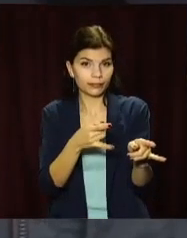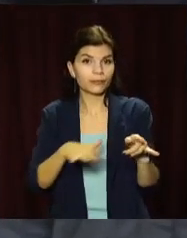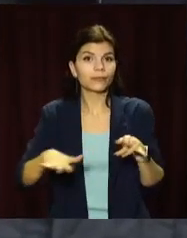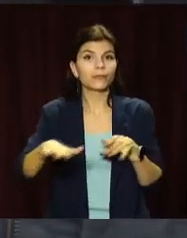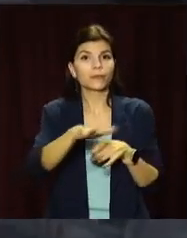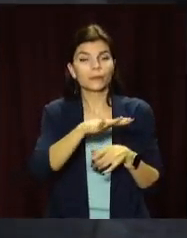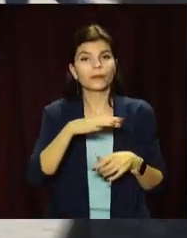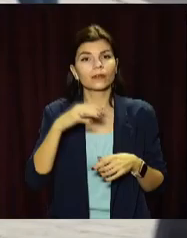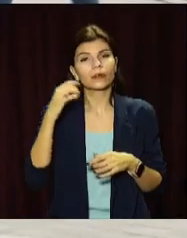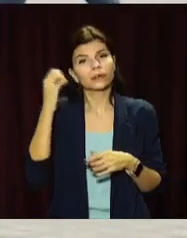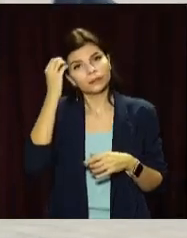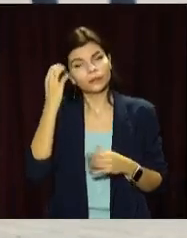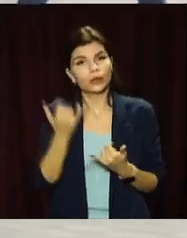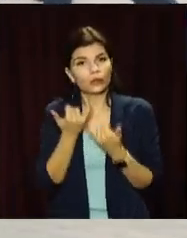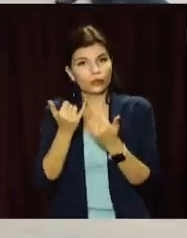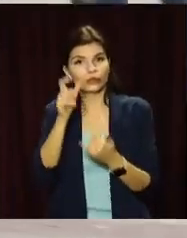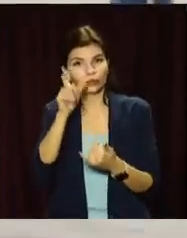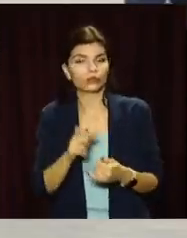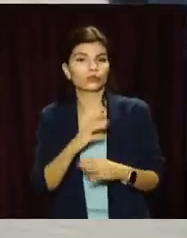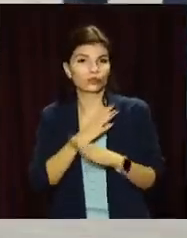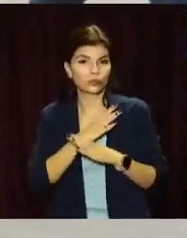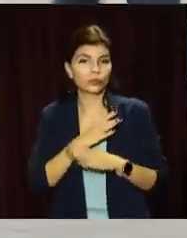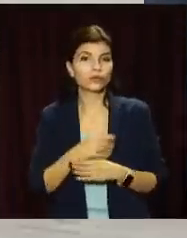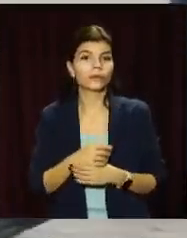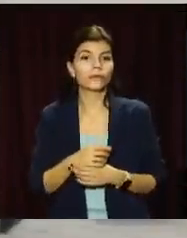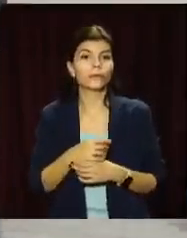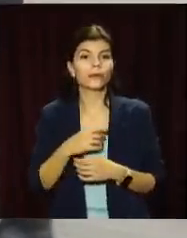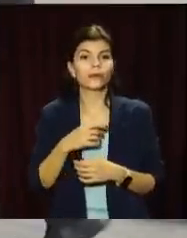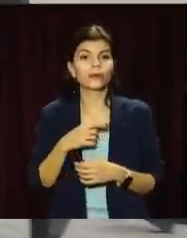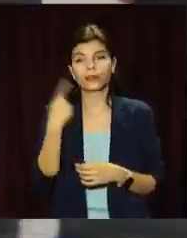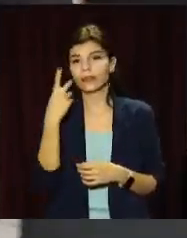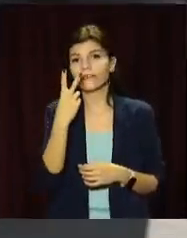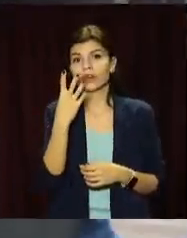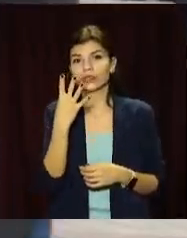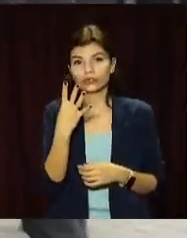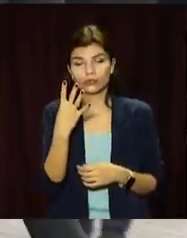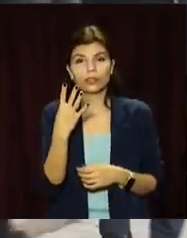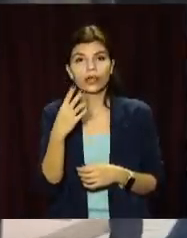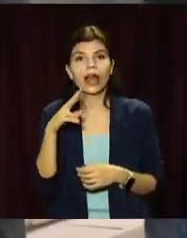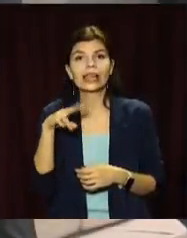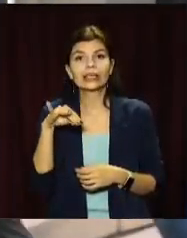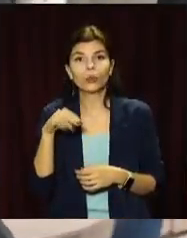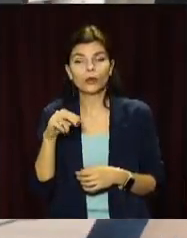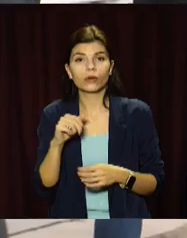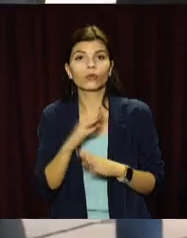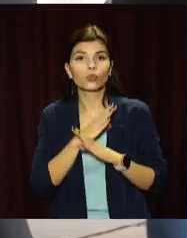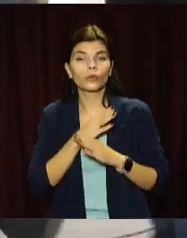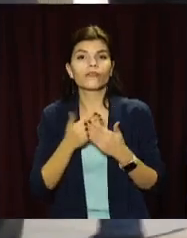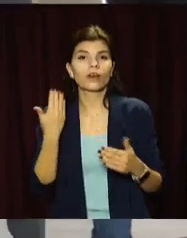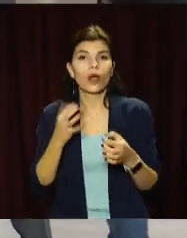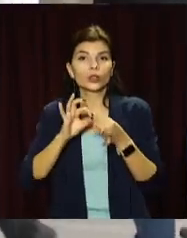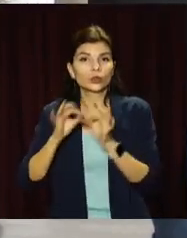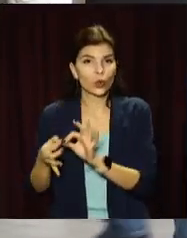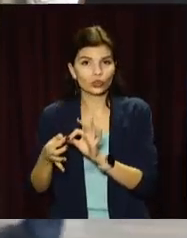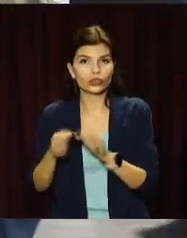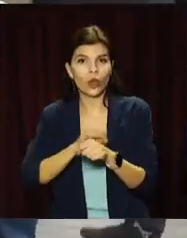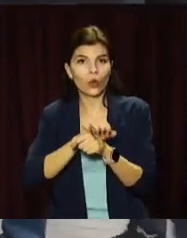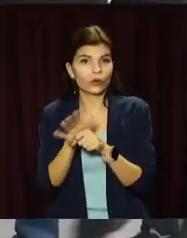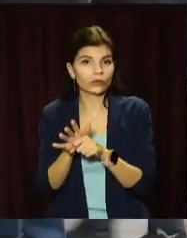панихіду зібралися сотні людей. Легендарний конструктор помер 24 листопада через ускладнення від